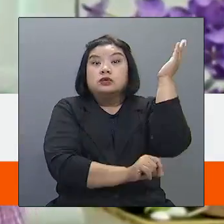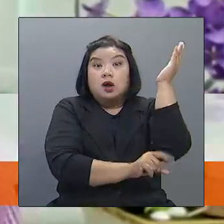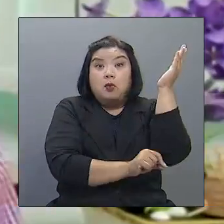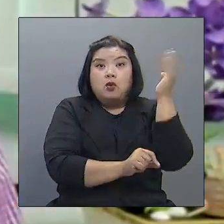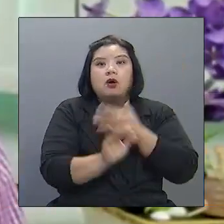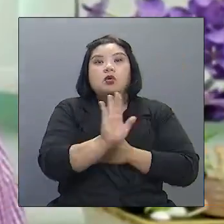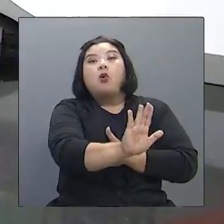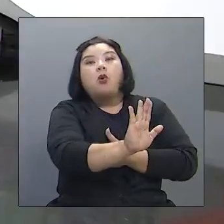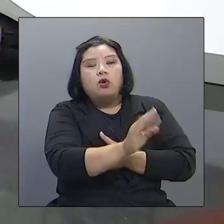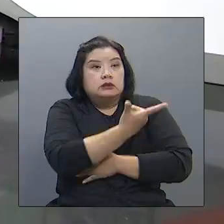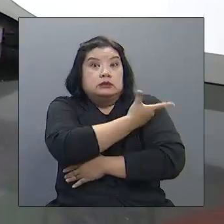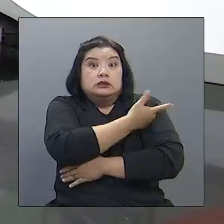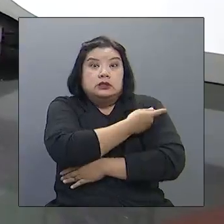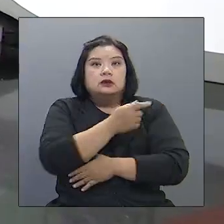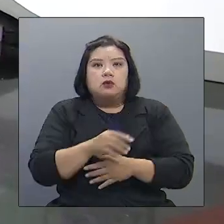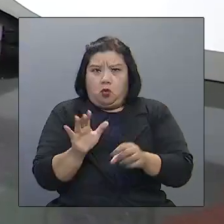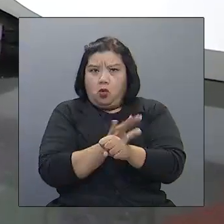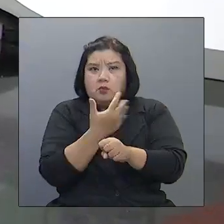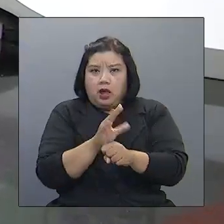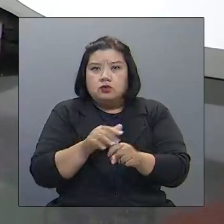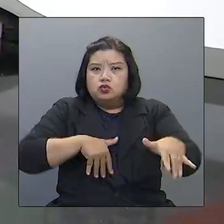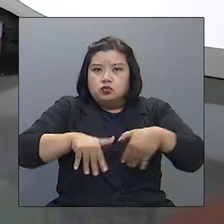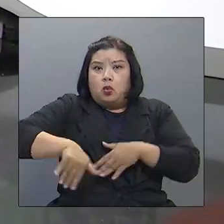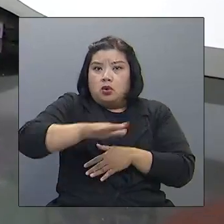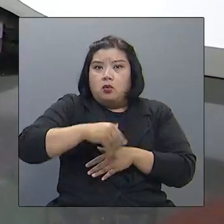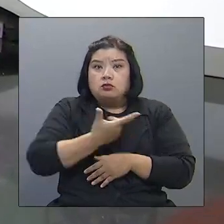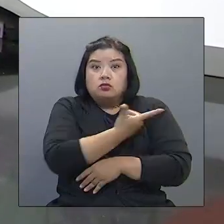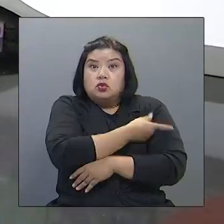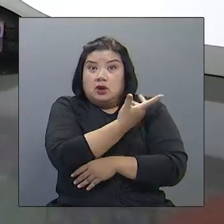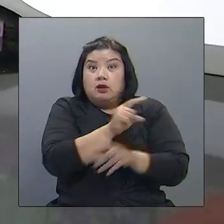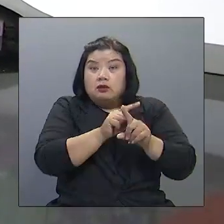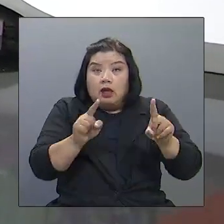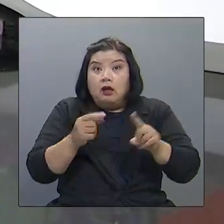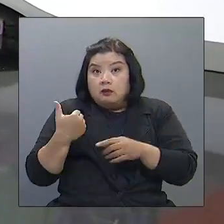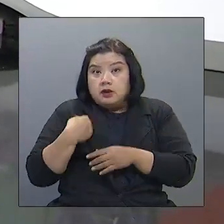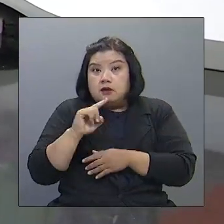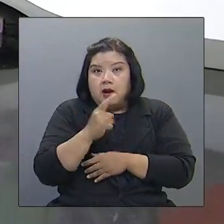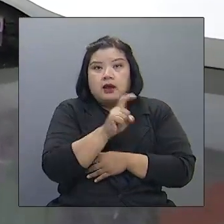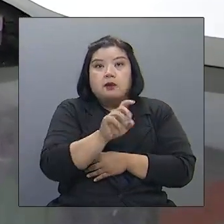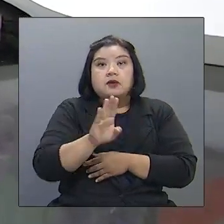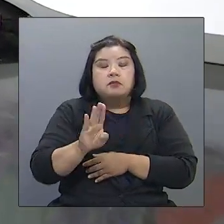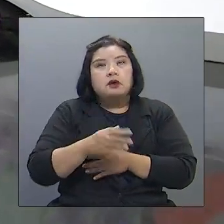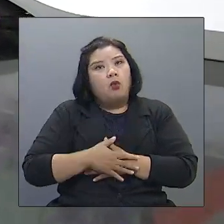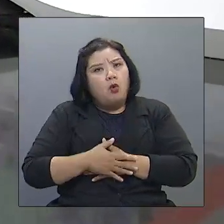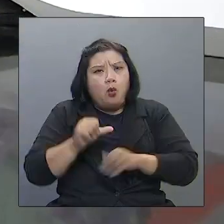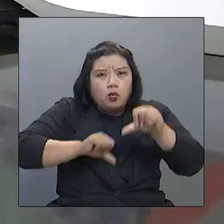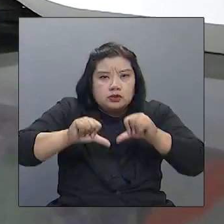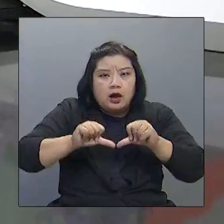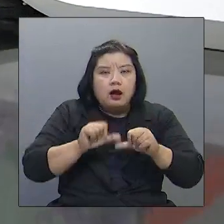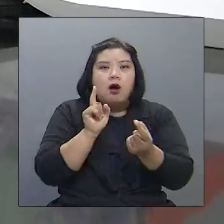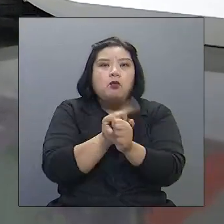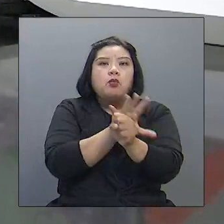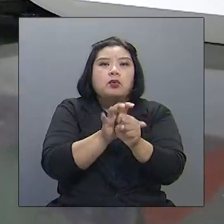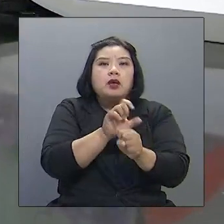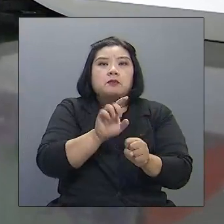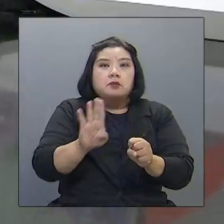ฉีดวัคซีนค่อนข้างจะครอบคลุมในกลุ่มประชากรกลับมาพบการระบาดของ XBB แบบน่าตกใจแบบสัดส่วนเพิ่มขึ้นอย่างก้าวกระโดดใช่ไหม